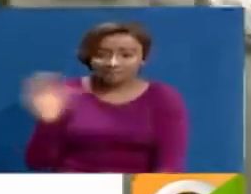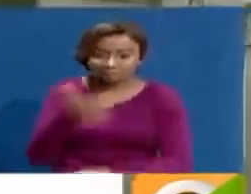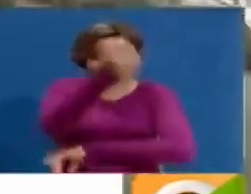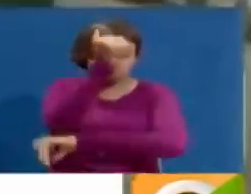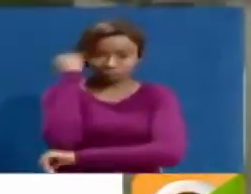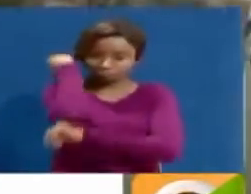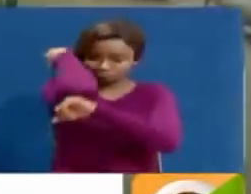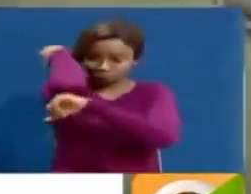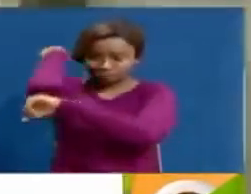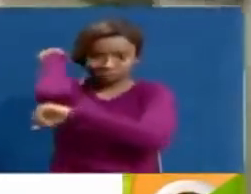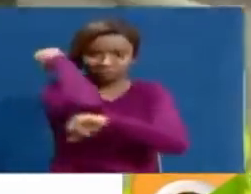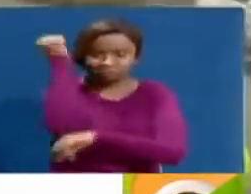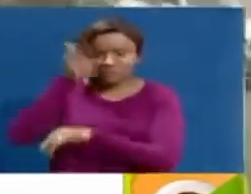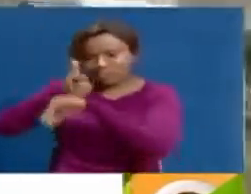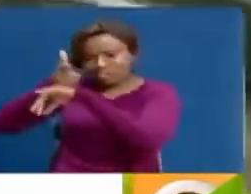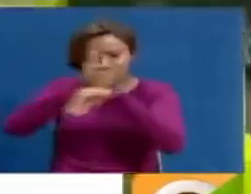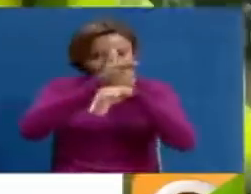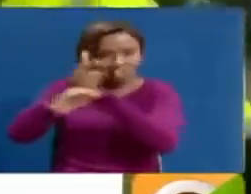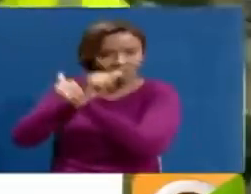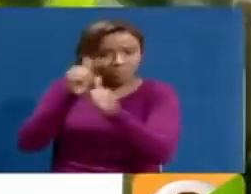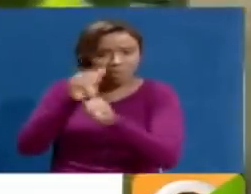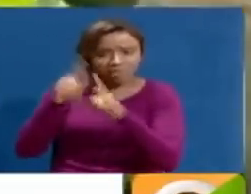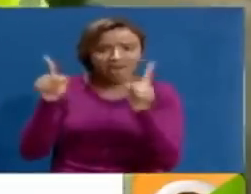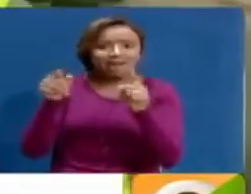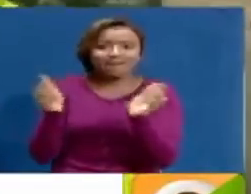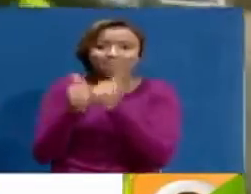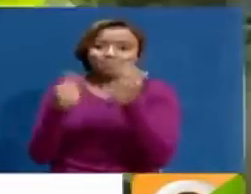Mpigapicha Simon Ben naye akijipata babaya.